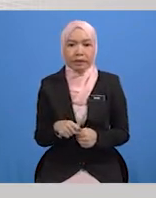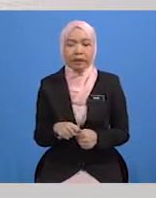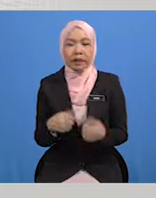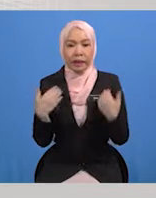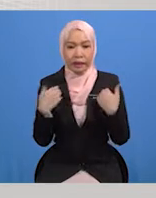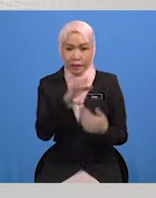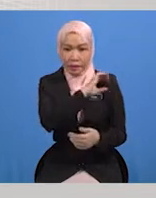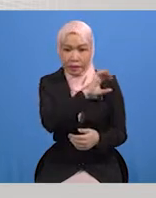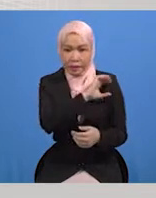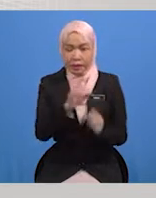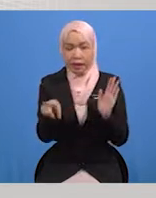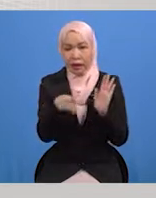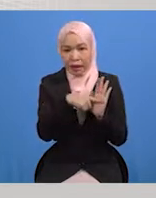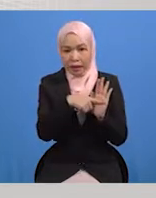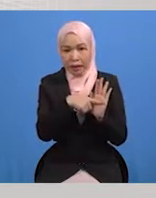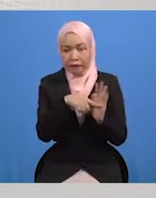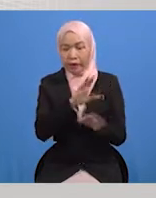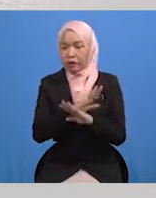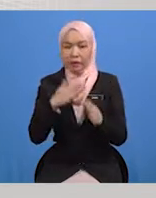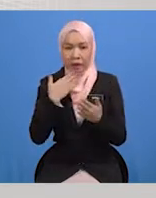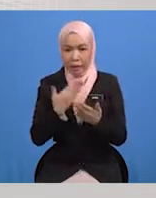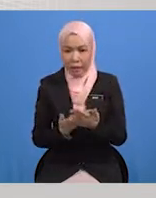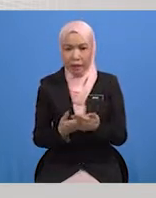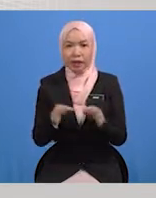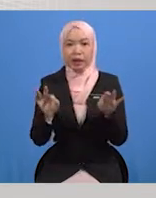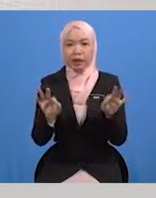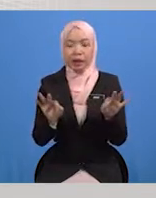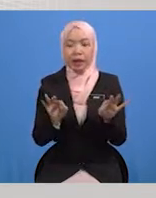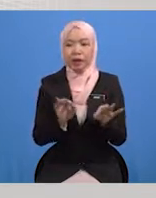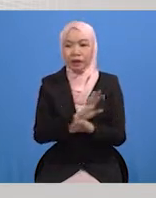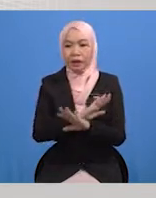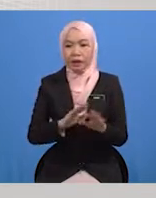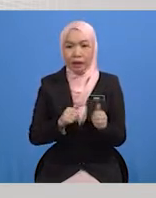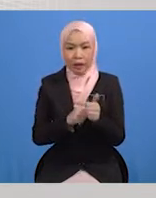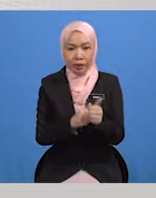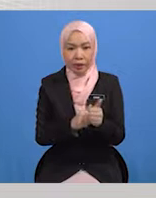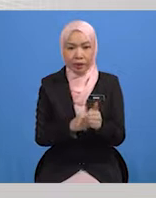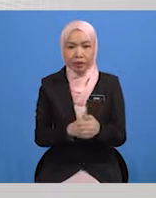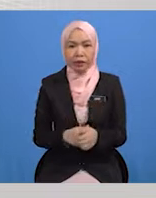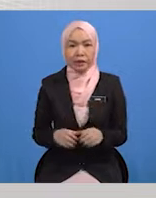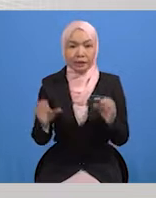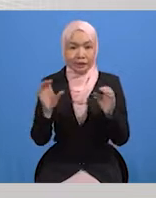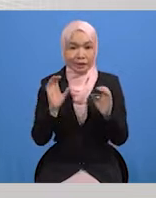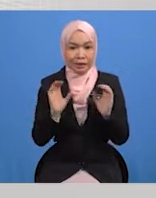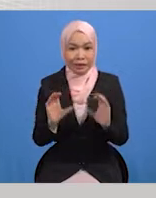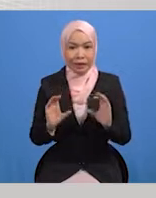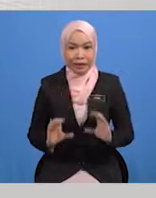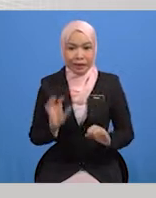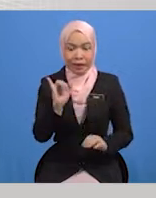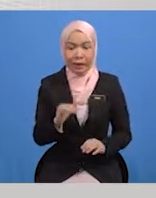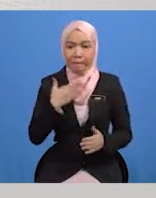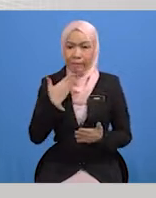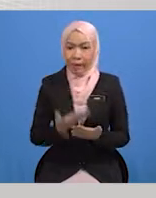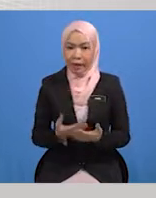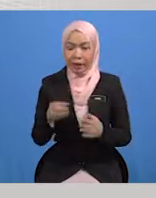tidak mementingkan akhlak yang baik dalam kehidupan seharian, maka diri